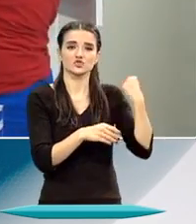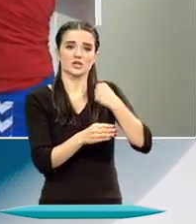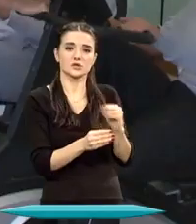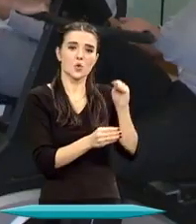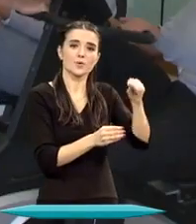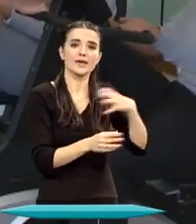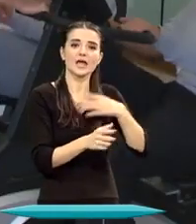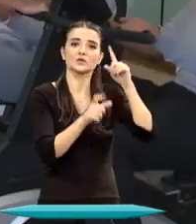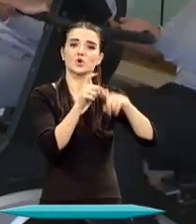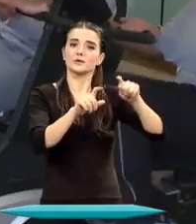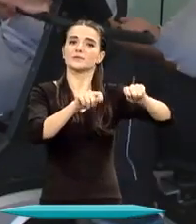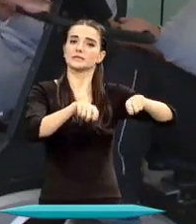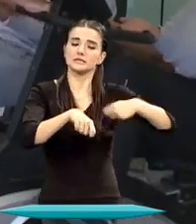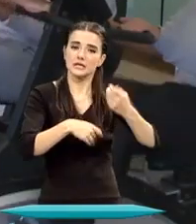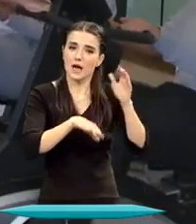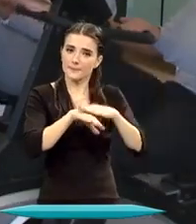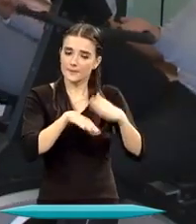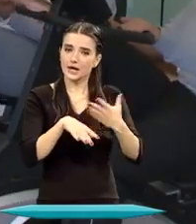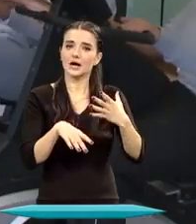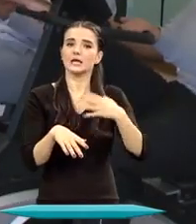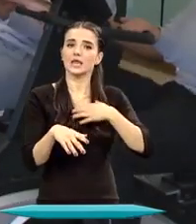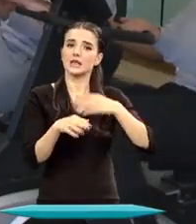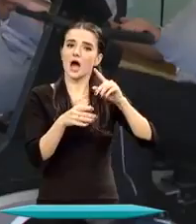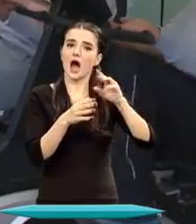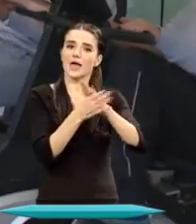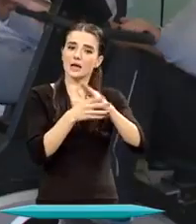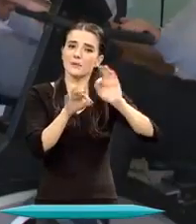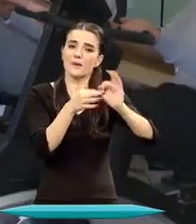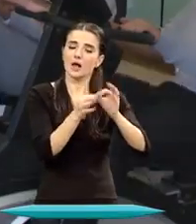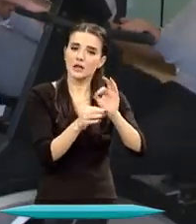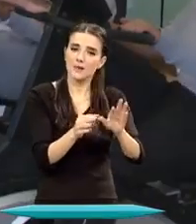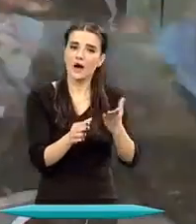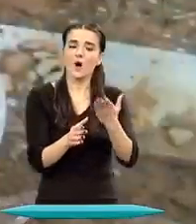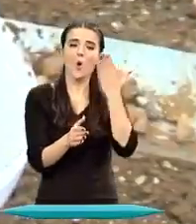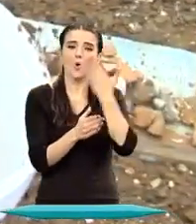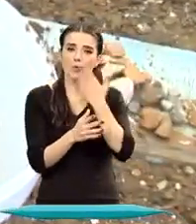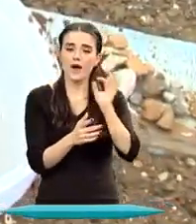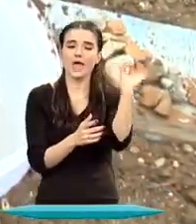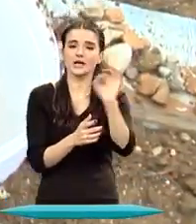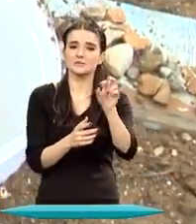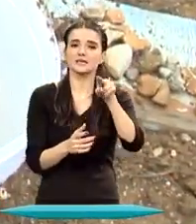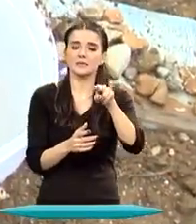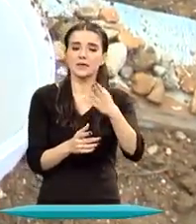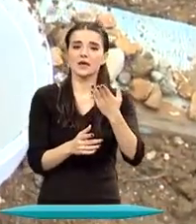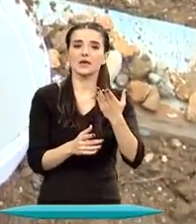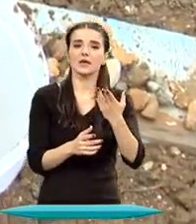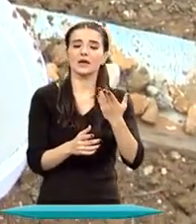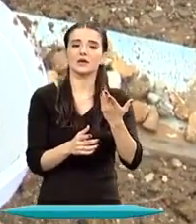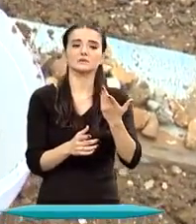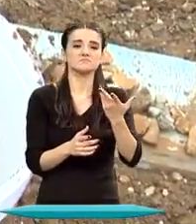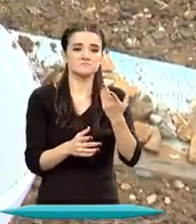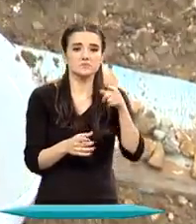koyabilmeyi, kendi çorabını kendisinin giyebilmesini, ayakkabılarını kendisinin bağlamasını, okuma, yazma gibi akademik